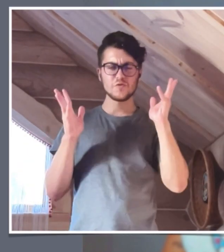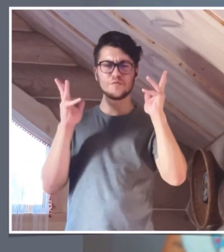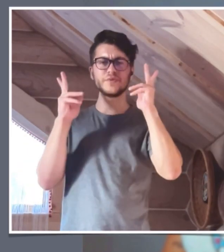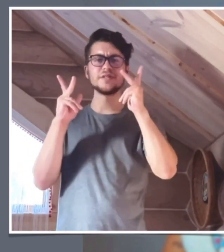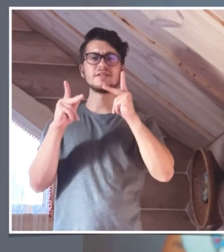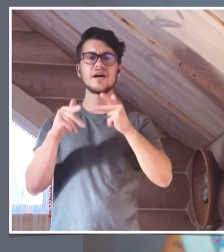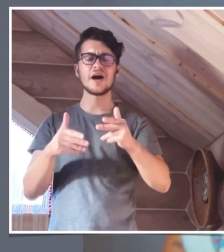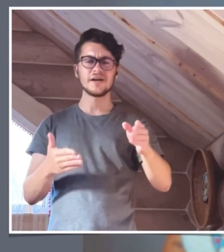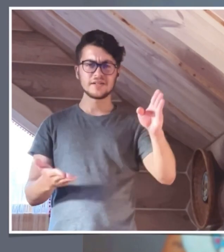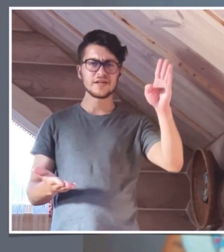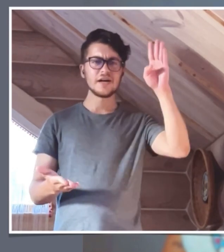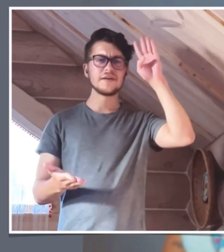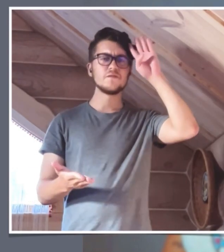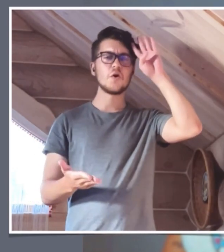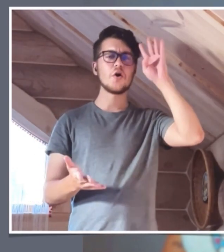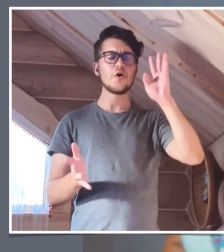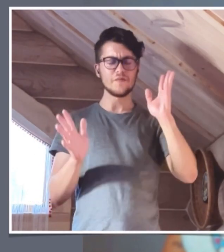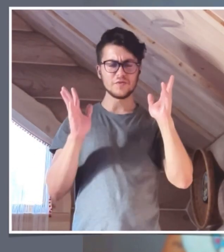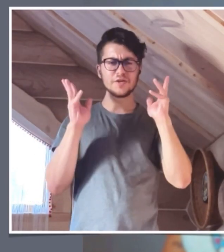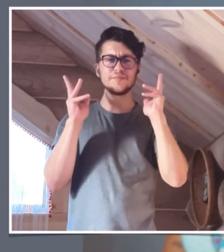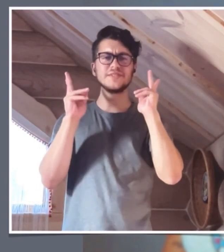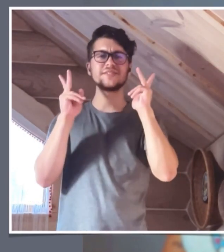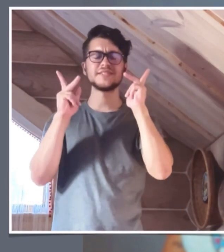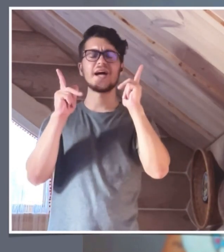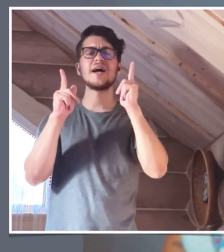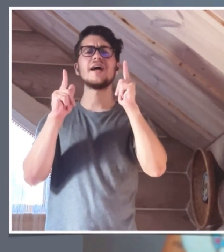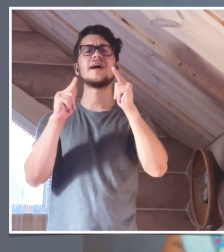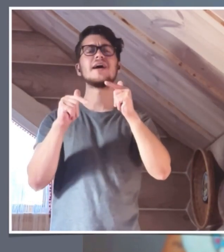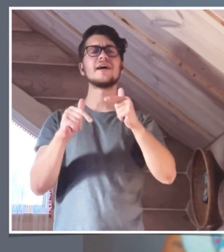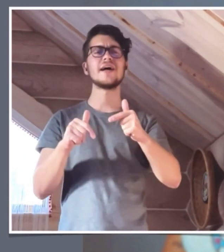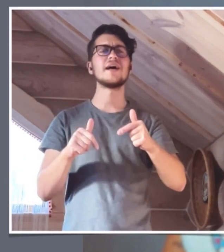ipod 1